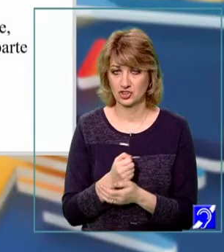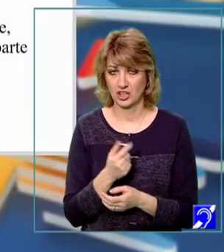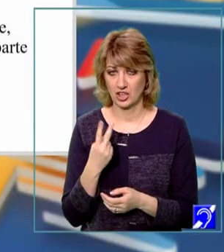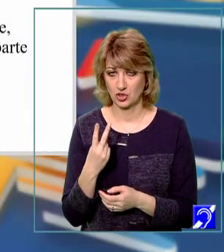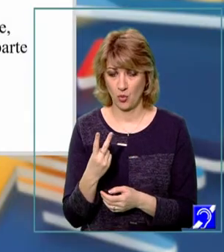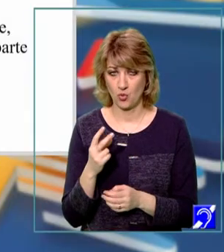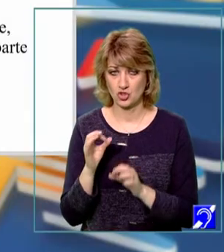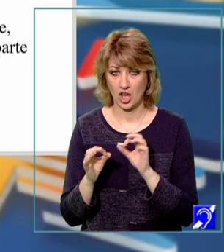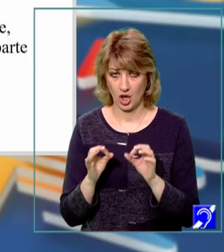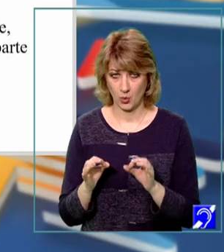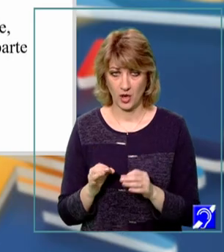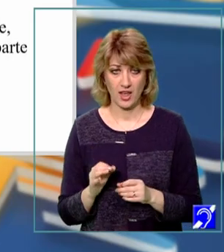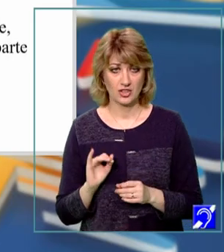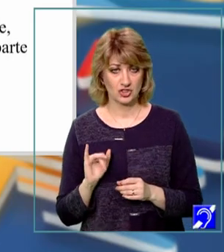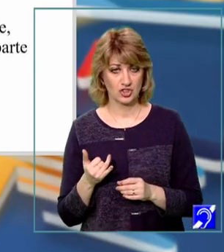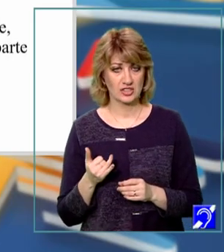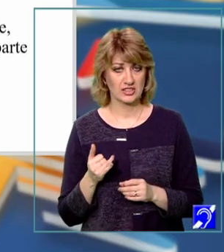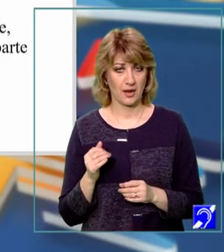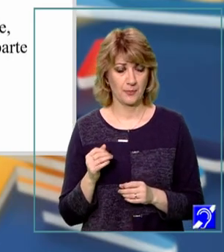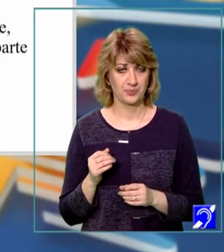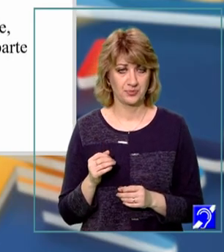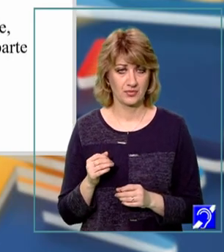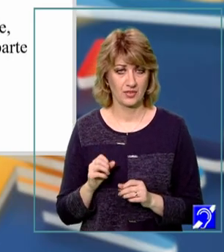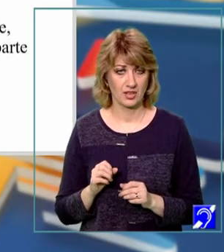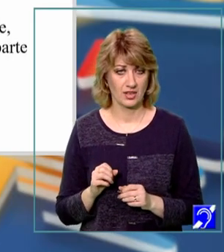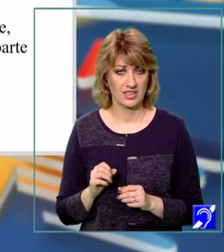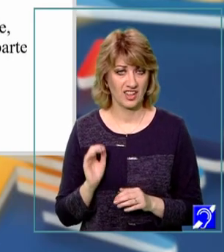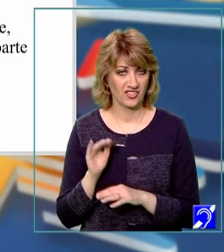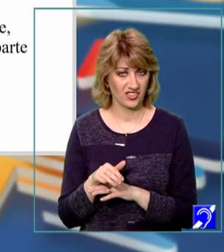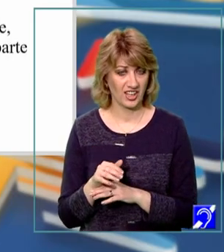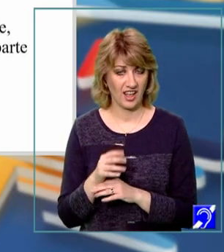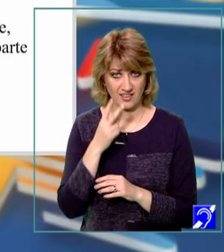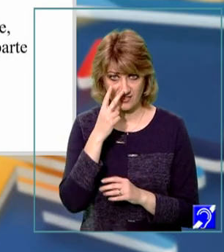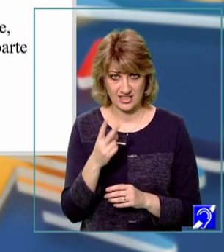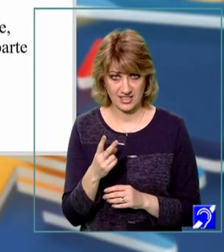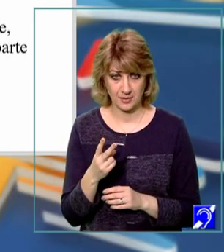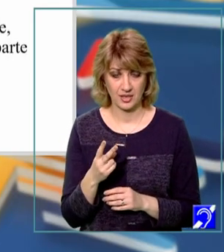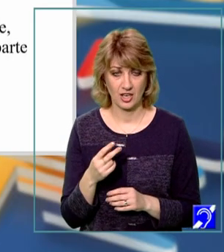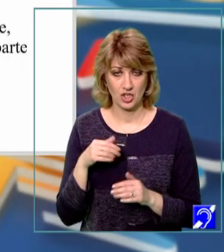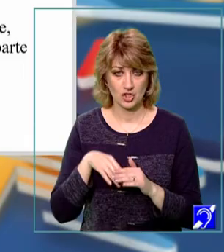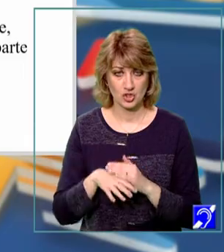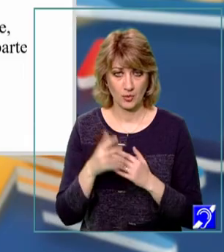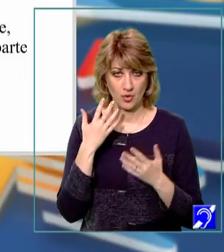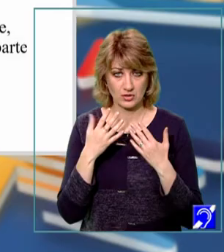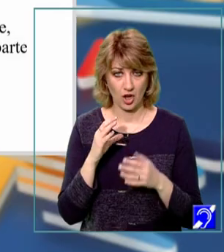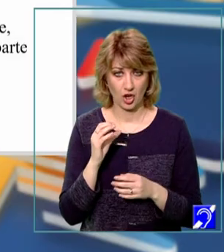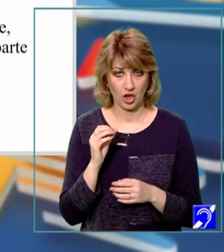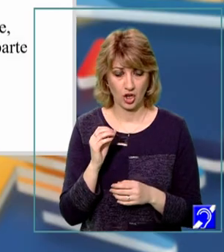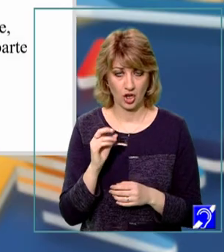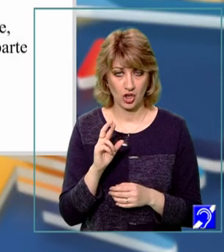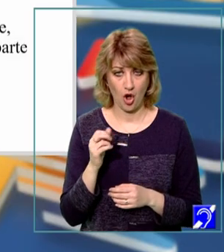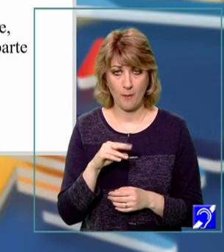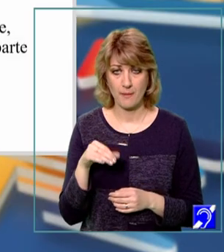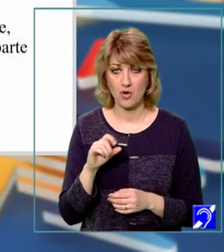două celule fiice și atunci se condensează, devine vizibil sub aspect cromozomial.